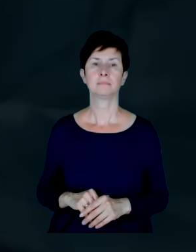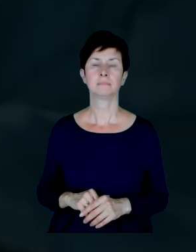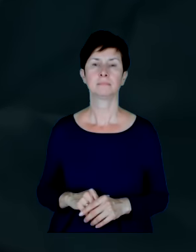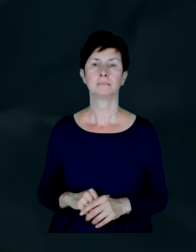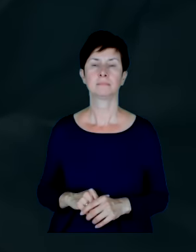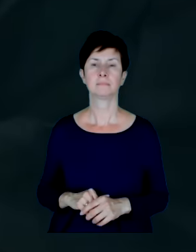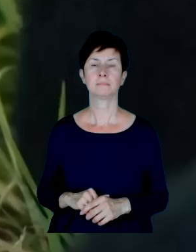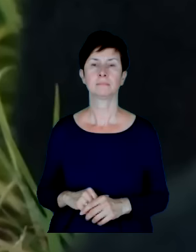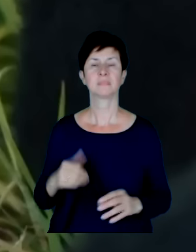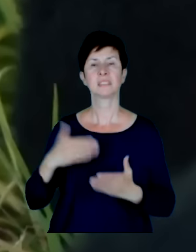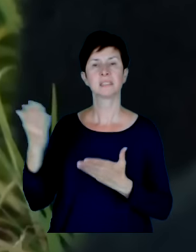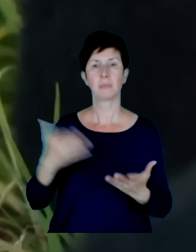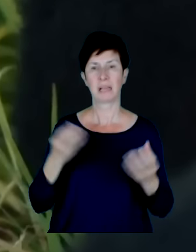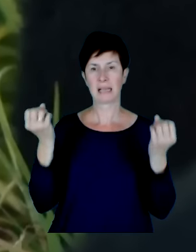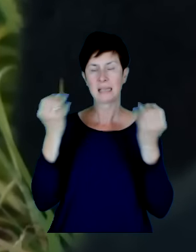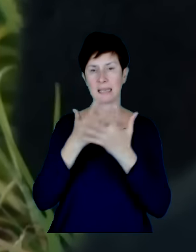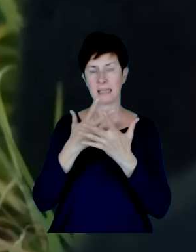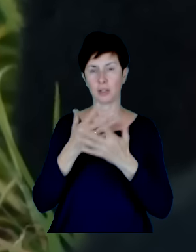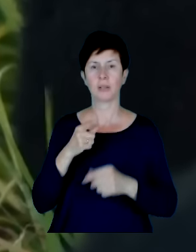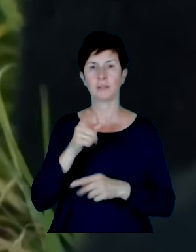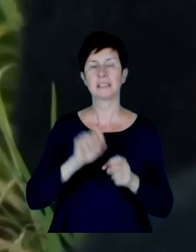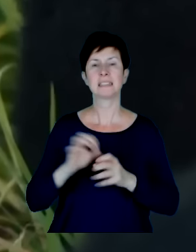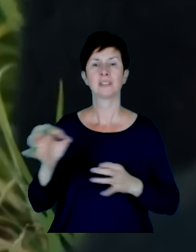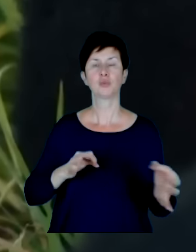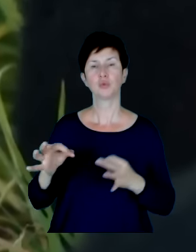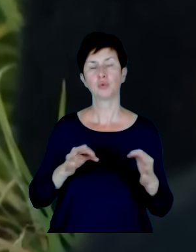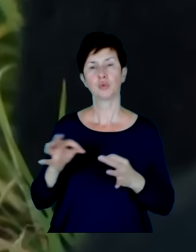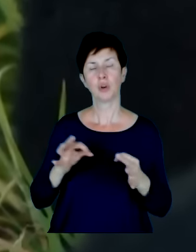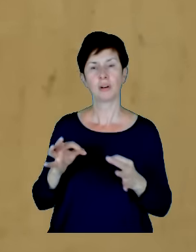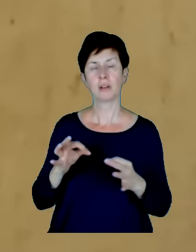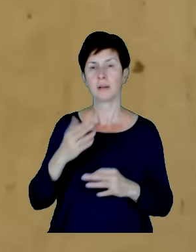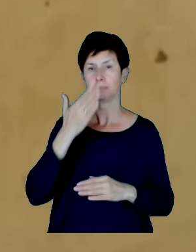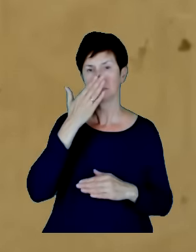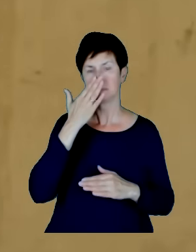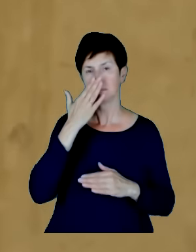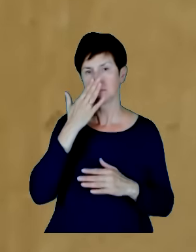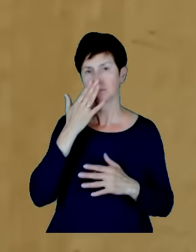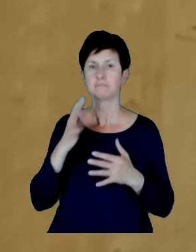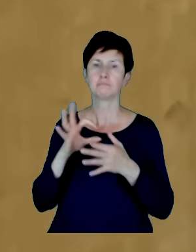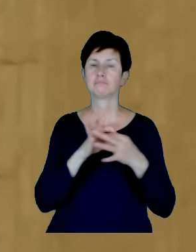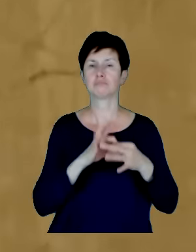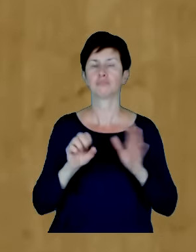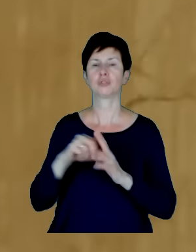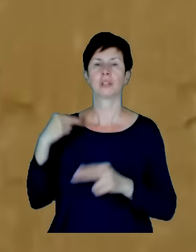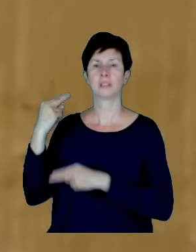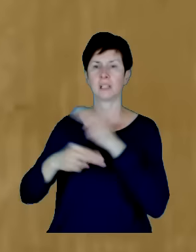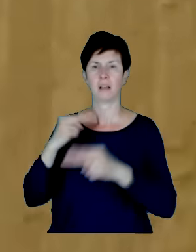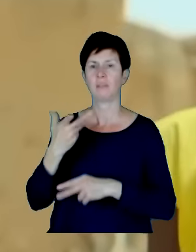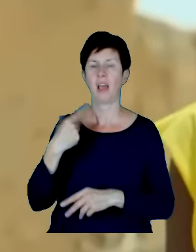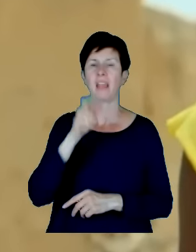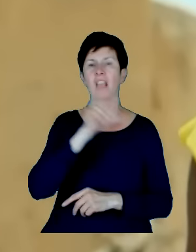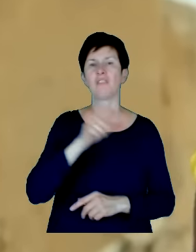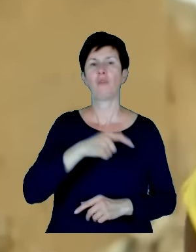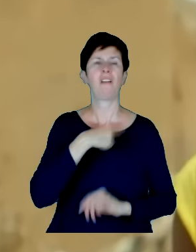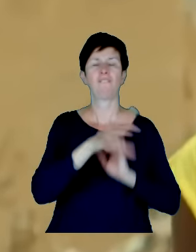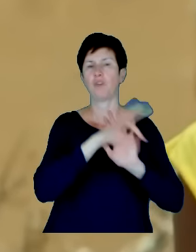A teraz zapraszamy do kina Banel i Adama to historia w której przywiązanie do tradycji wygrywa z indywidualnymi wyborami czy marzeniami w niewielkiej wiosce na północy